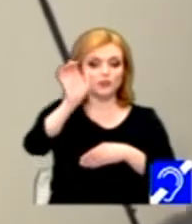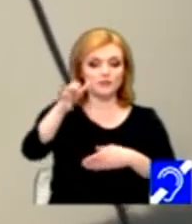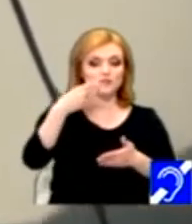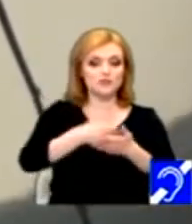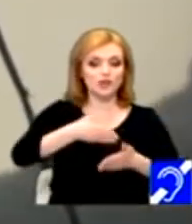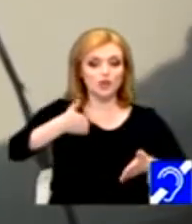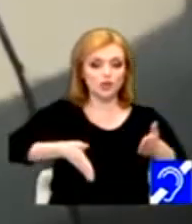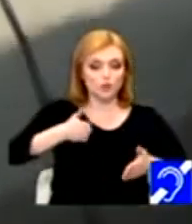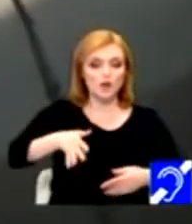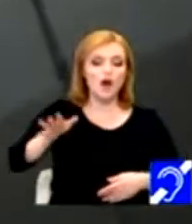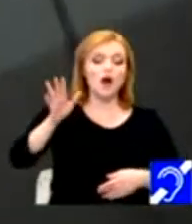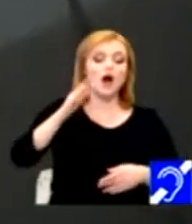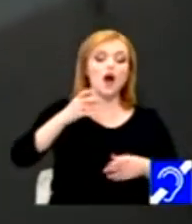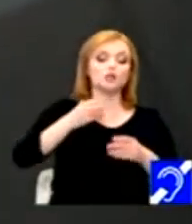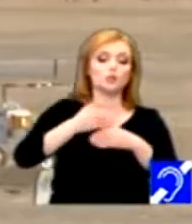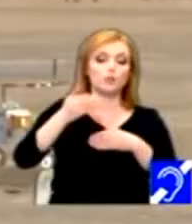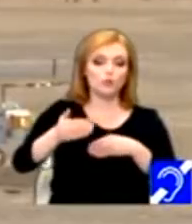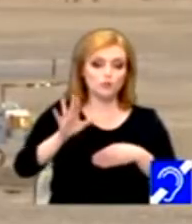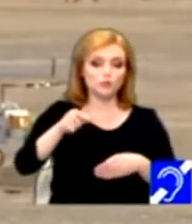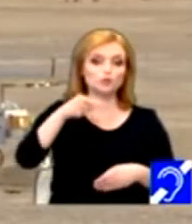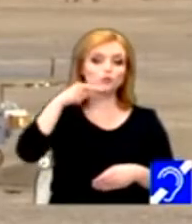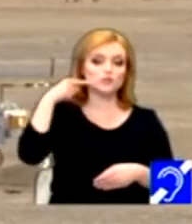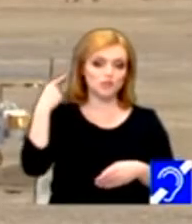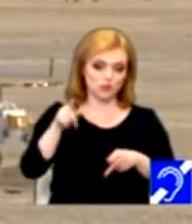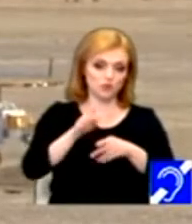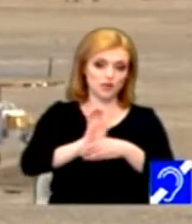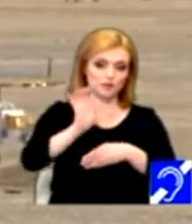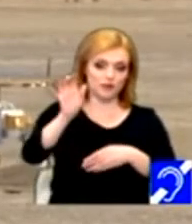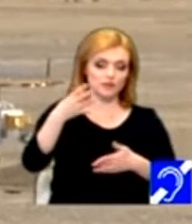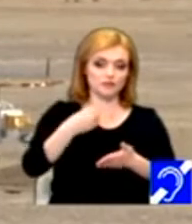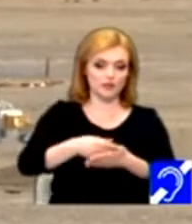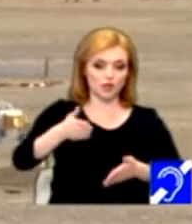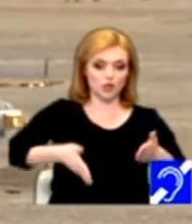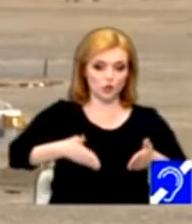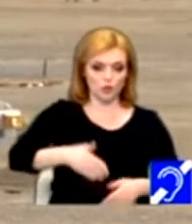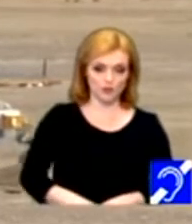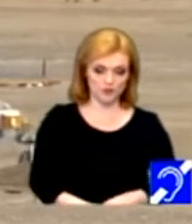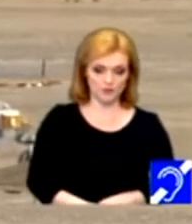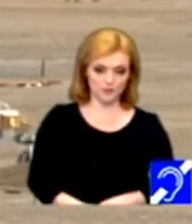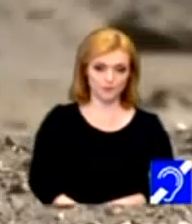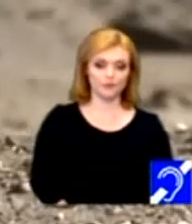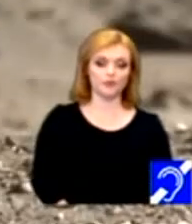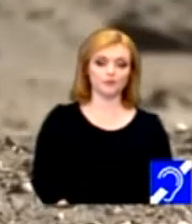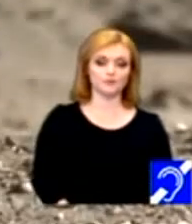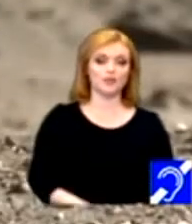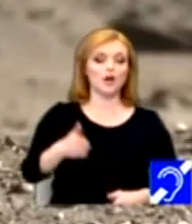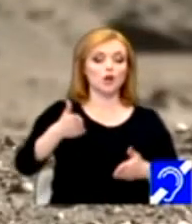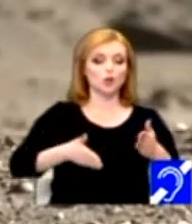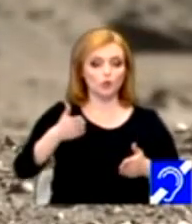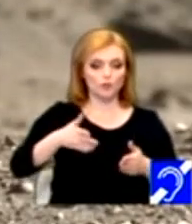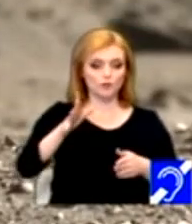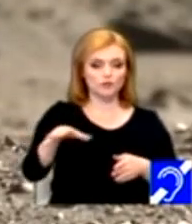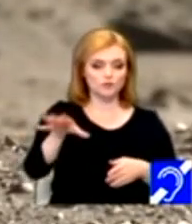cea a rușilor în colaborare cu Agenția Spațială Europeană. Roboților vor fi dotați cu echipamente de forare care vor permite